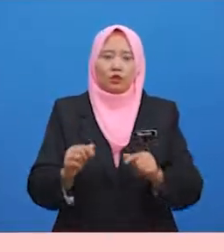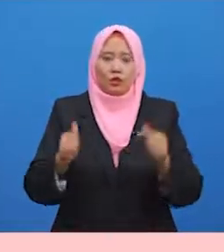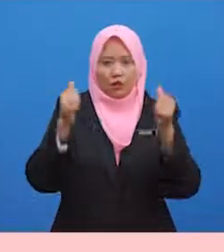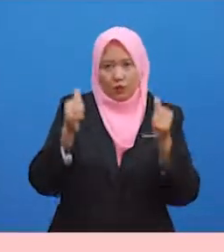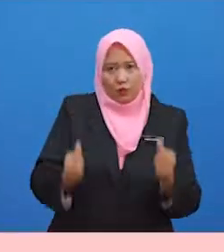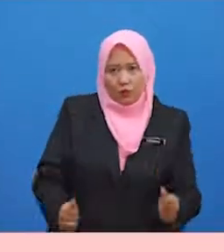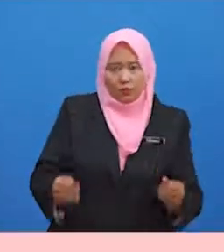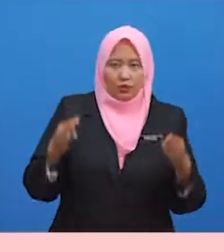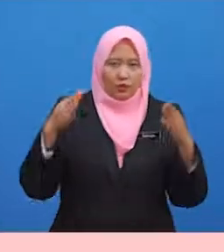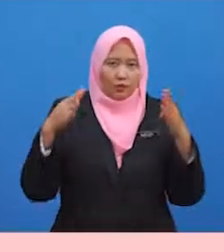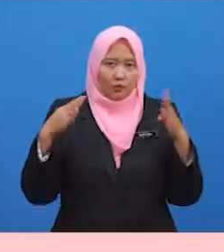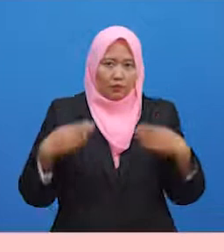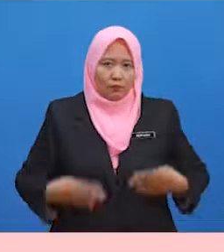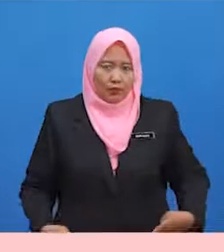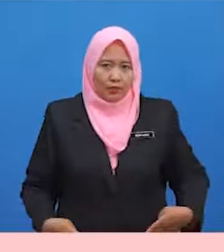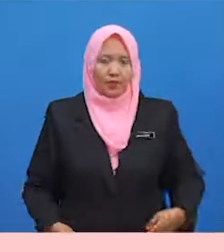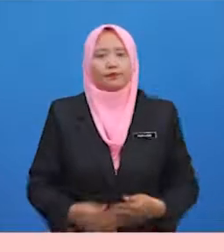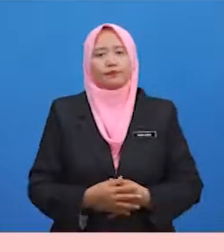kecederaan,